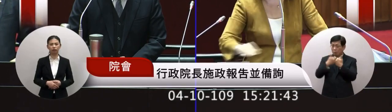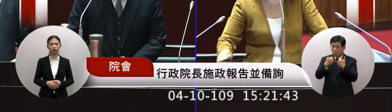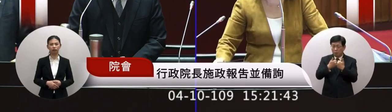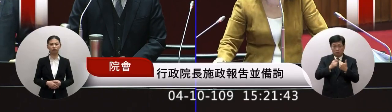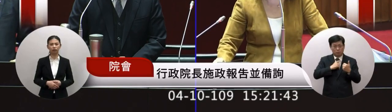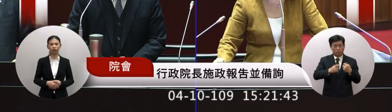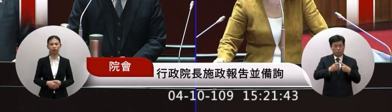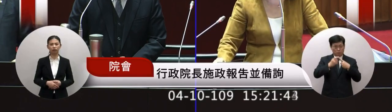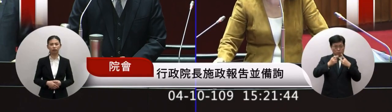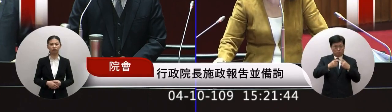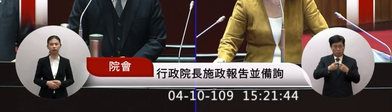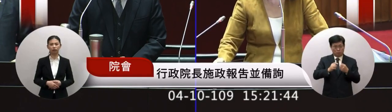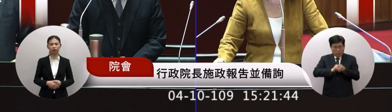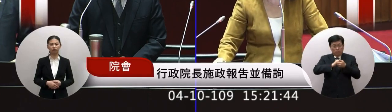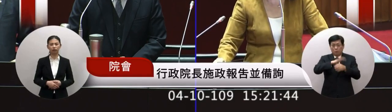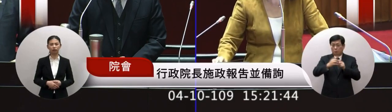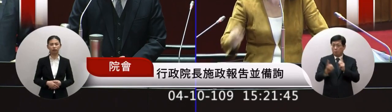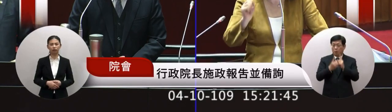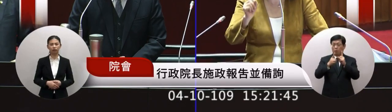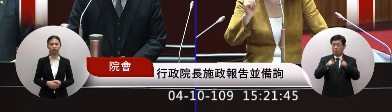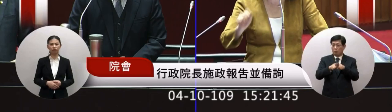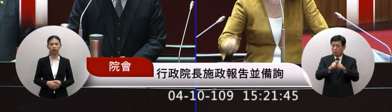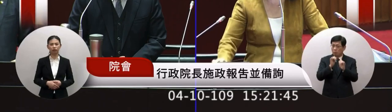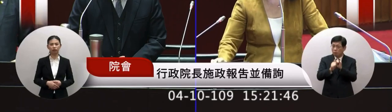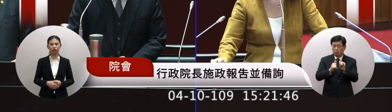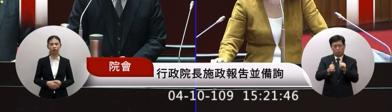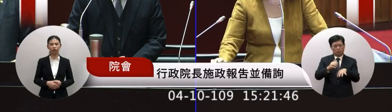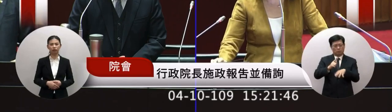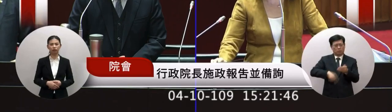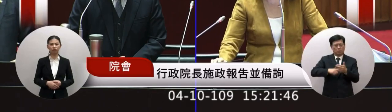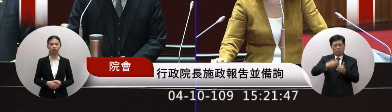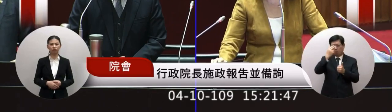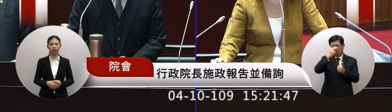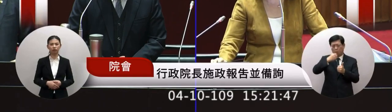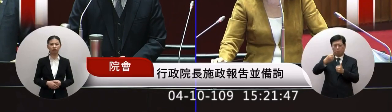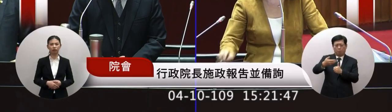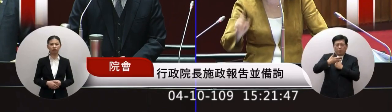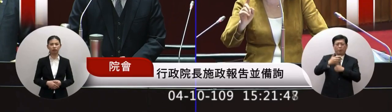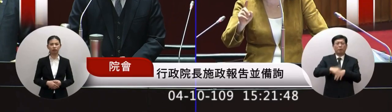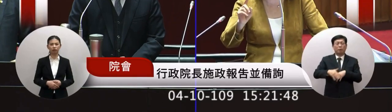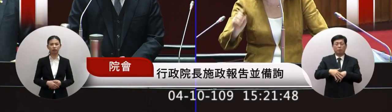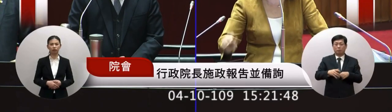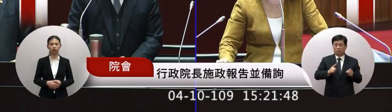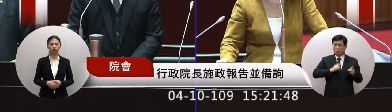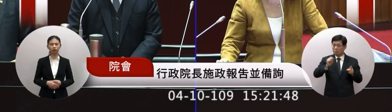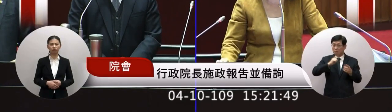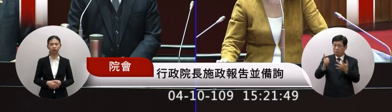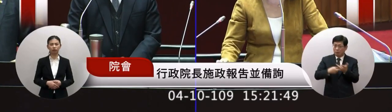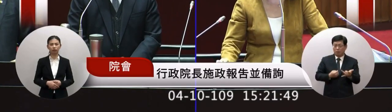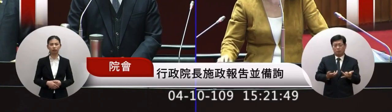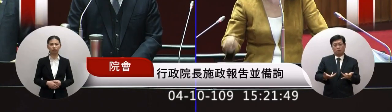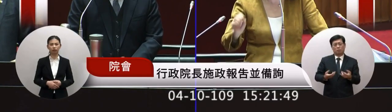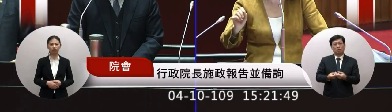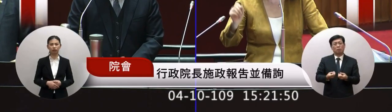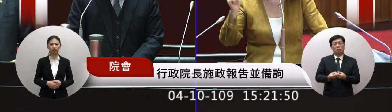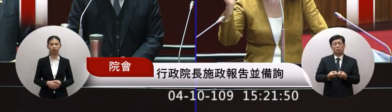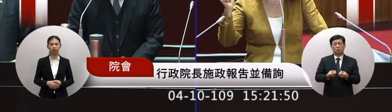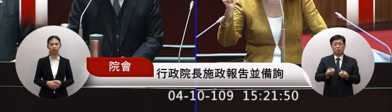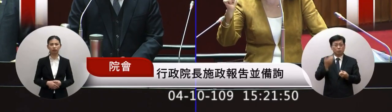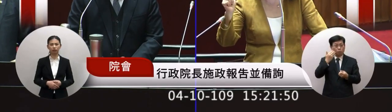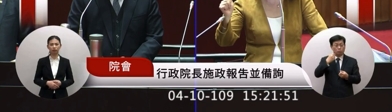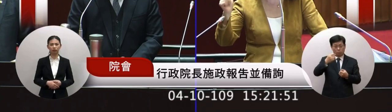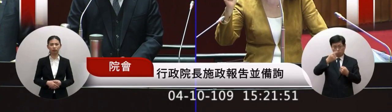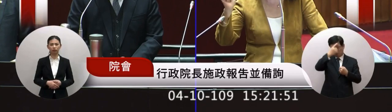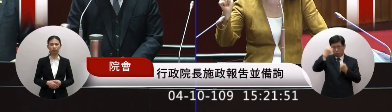一线碰到民众的，这个风险也容易形成。院长，你刚才特别强调说不要有防疫的破口，所以对于司